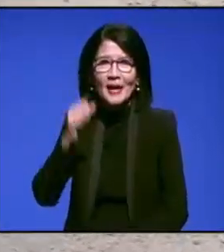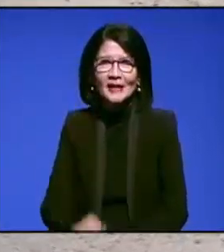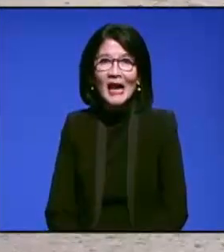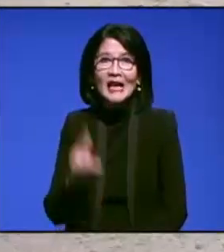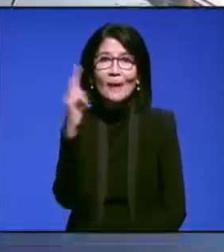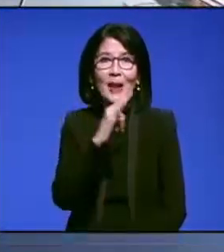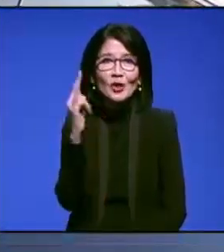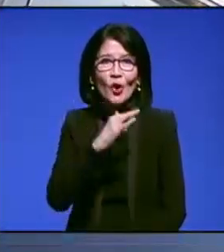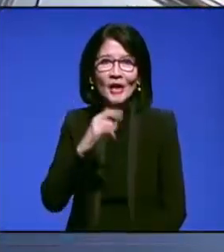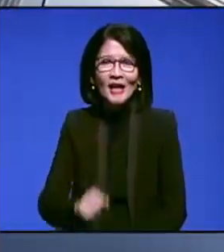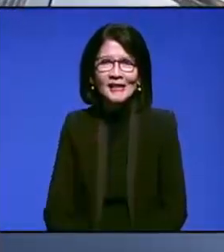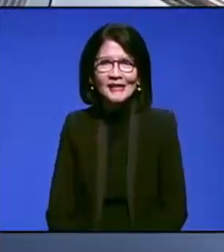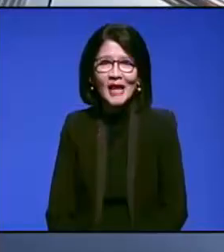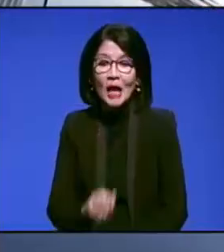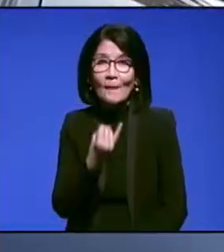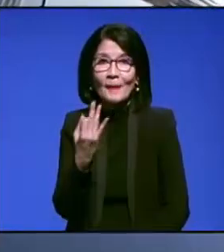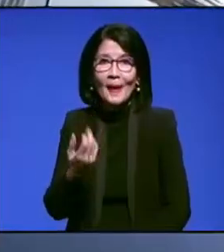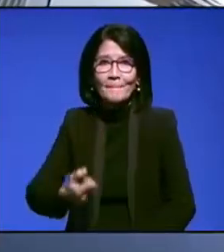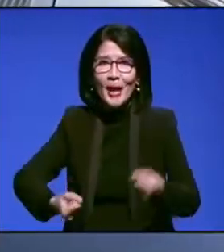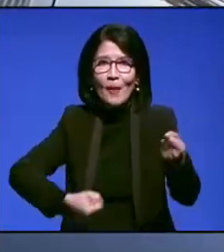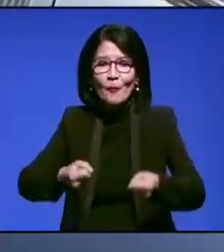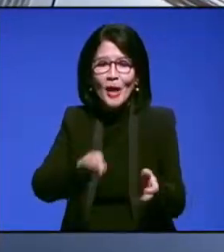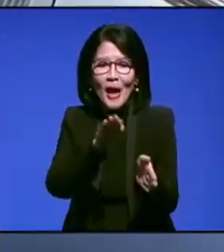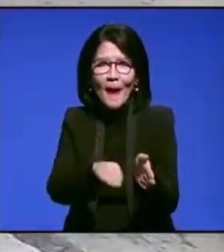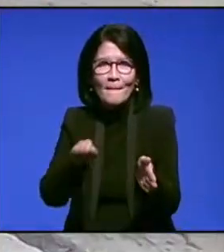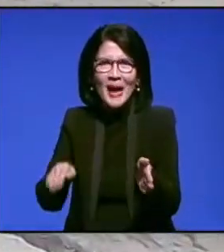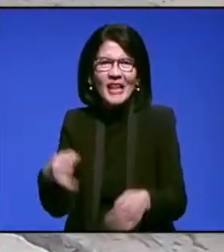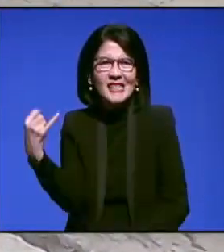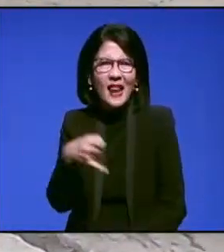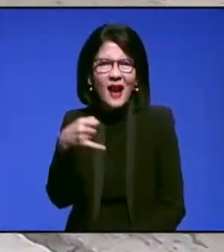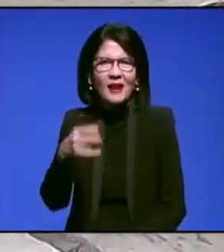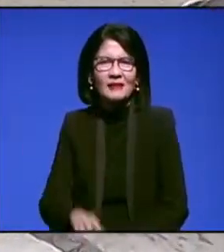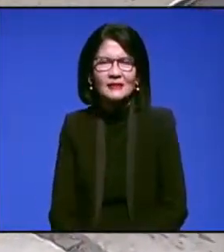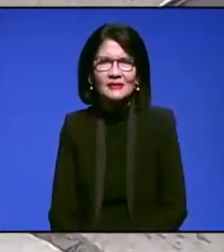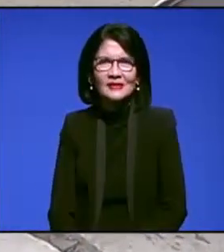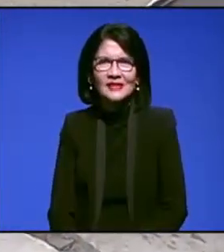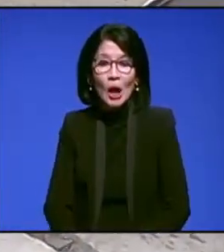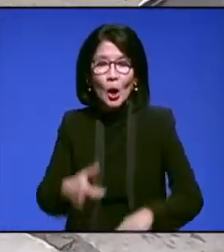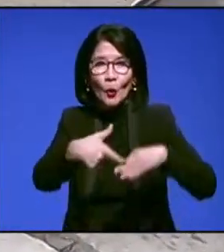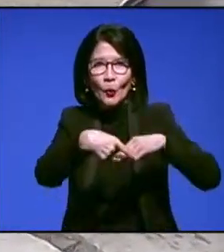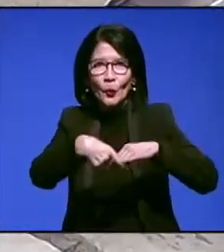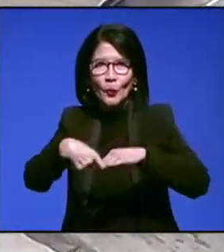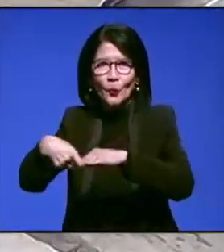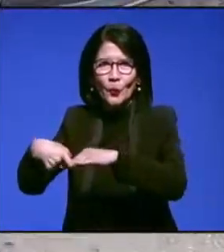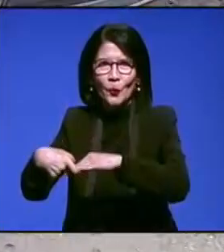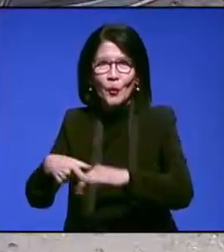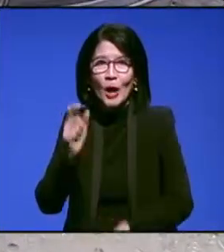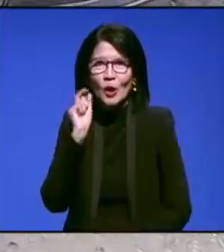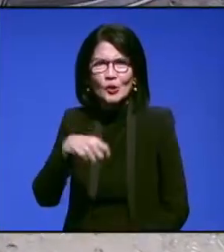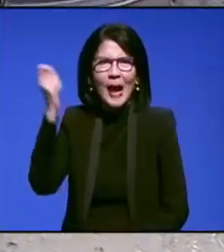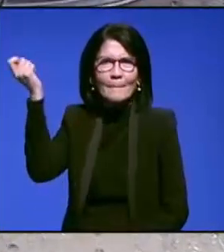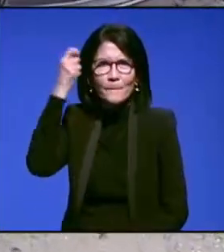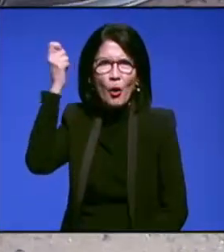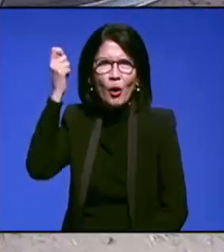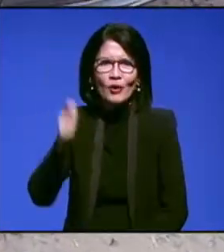Kemayoran mendapati sejumlah mobil yang parkir di tempat terlarang penderekan dilakukan untuk menciptakan efek